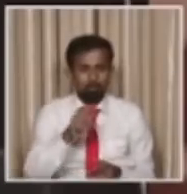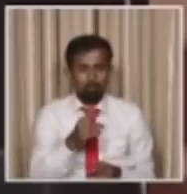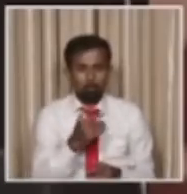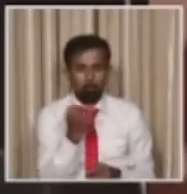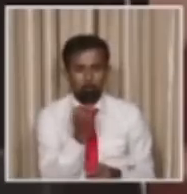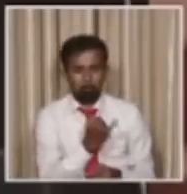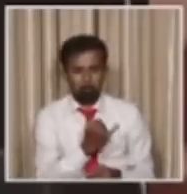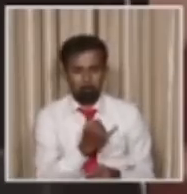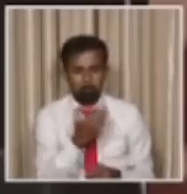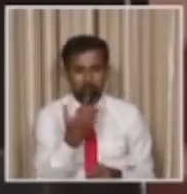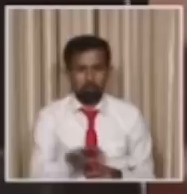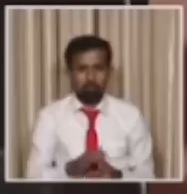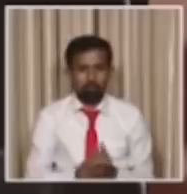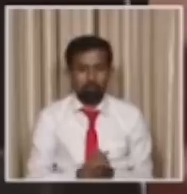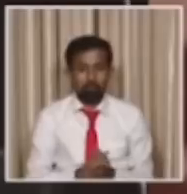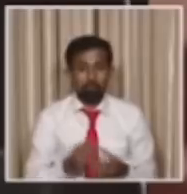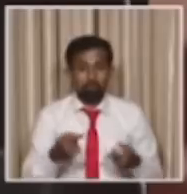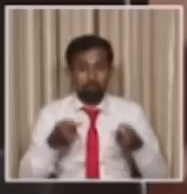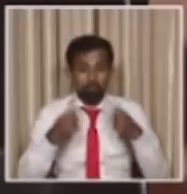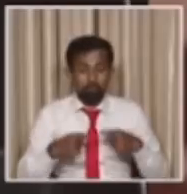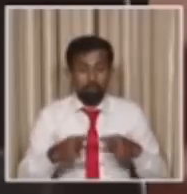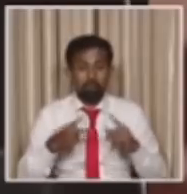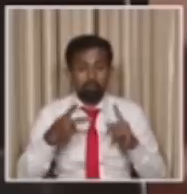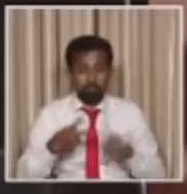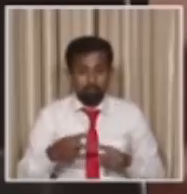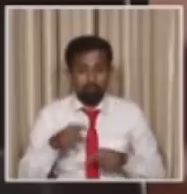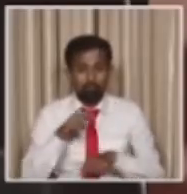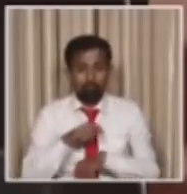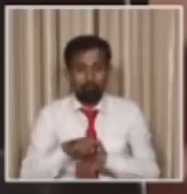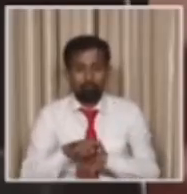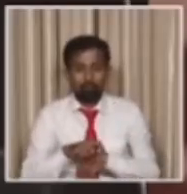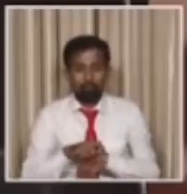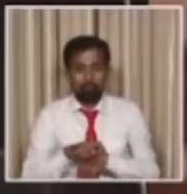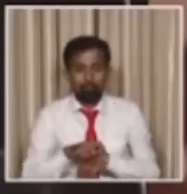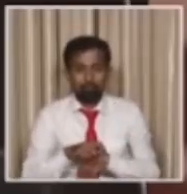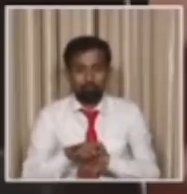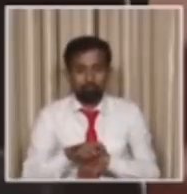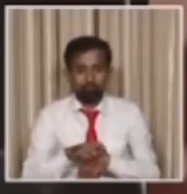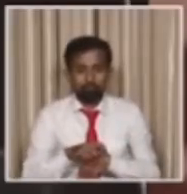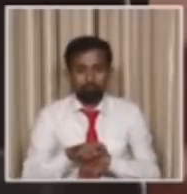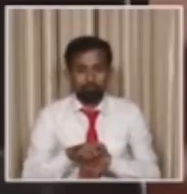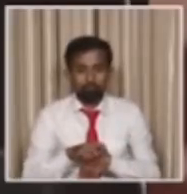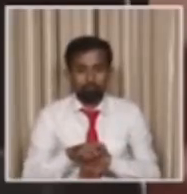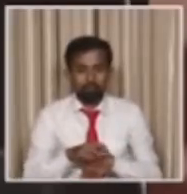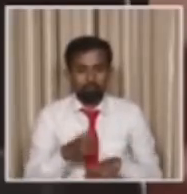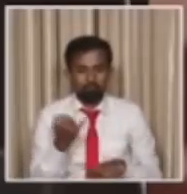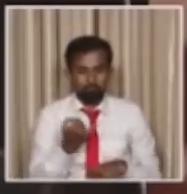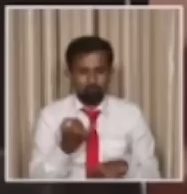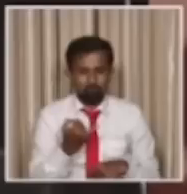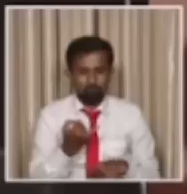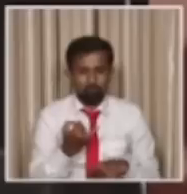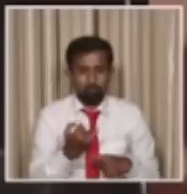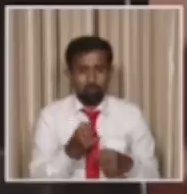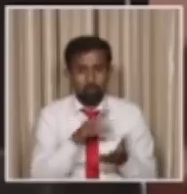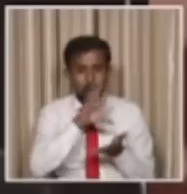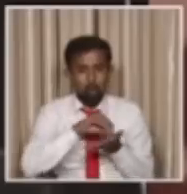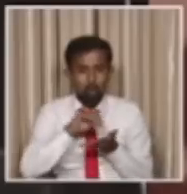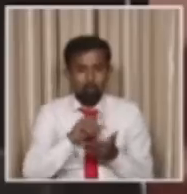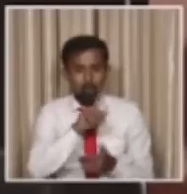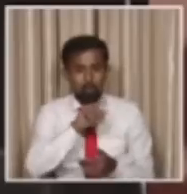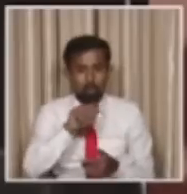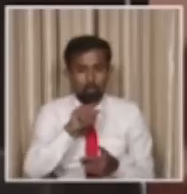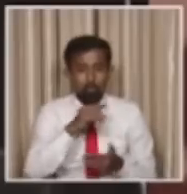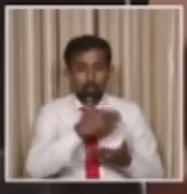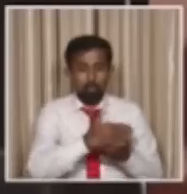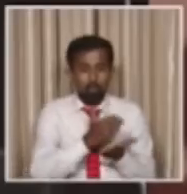තිබුණා. ඊට පස්සේ දෙවනි පාර කරලා තිබුණේ ඒ නරක් වෙලා තිබ්බ සාම්පල 11 ගත්ත